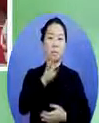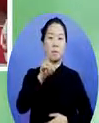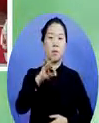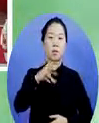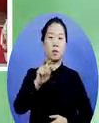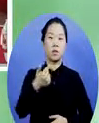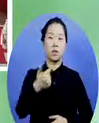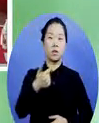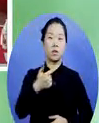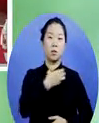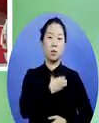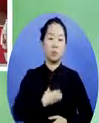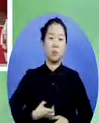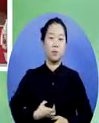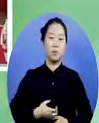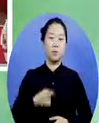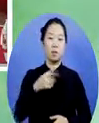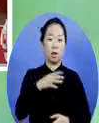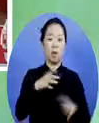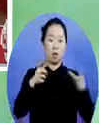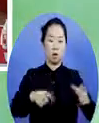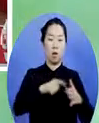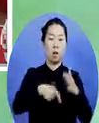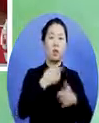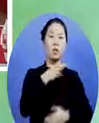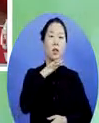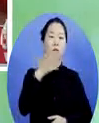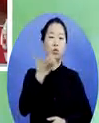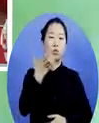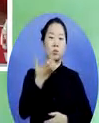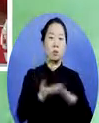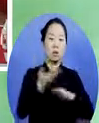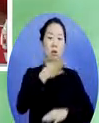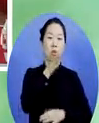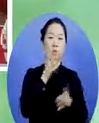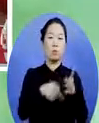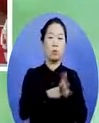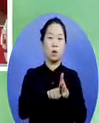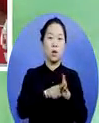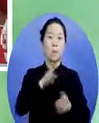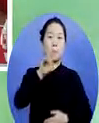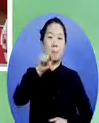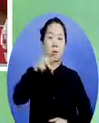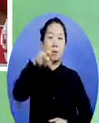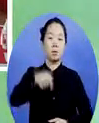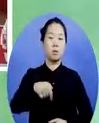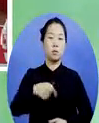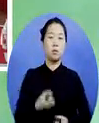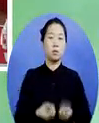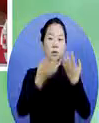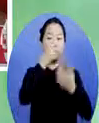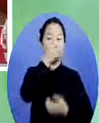병천면 주민자치위원회는 관내 90세 이상 어르신들을 위한 백수 전체를 개최했습니다 우리 고유의 효